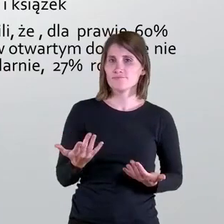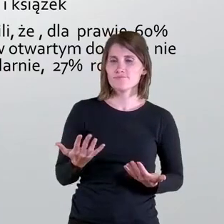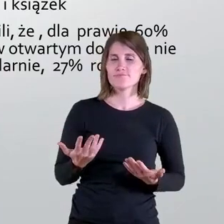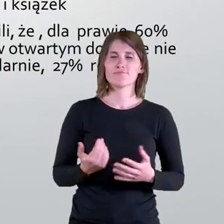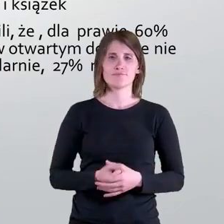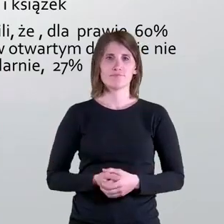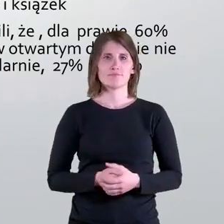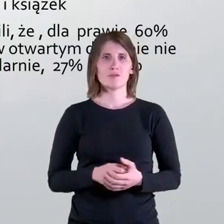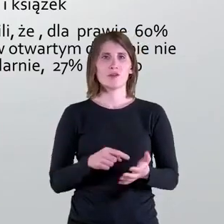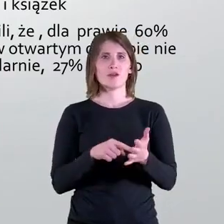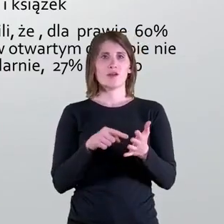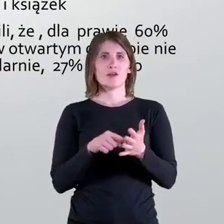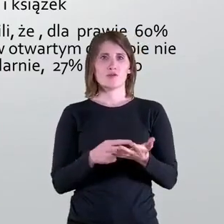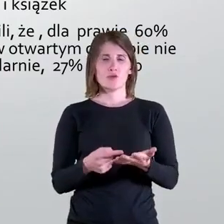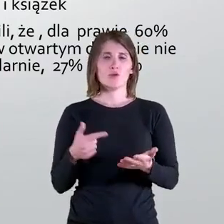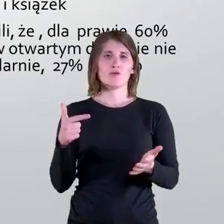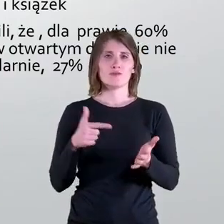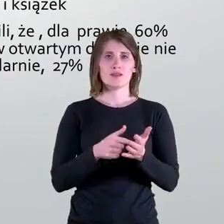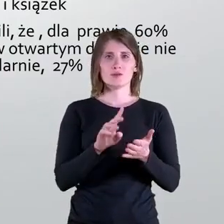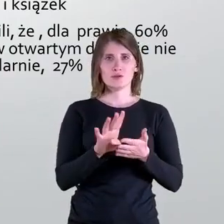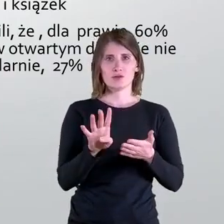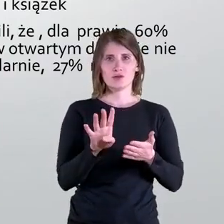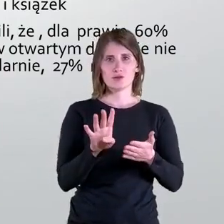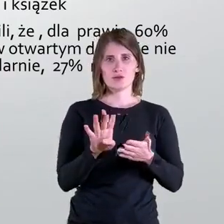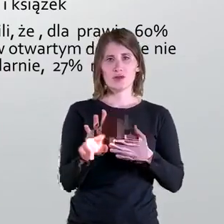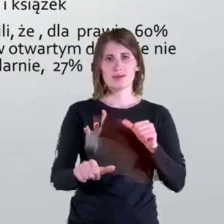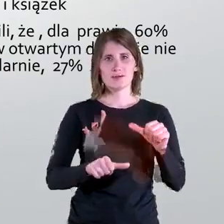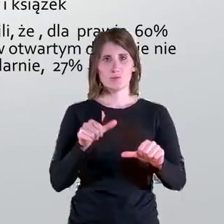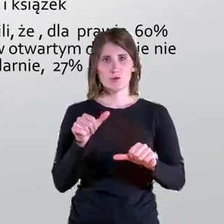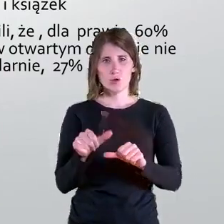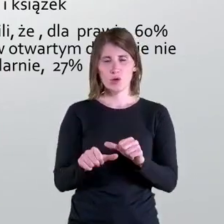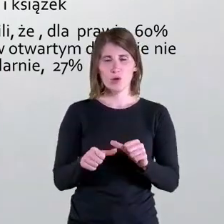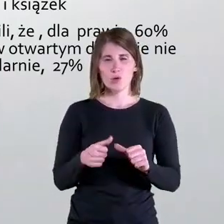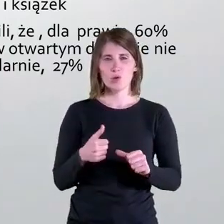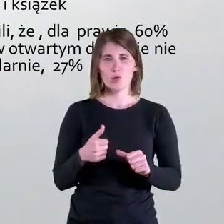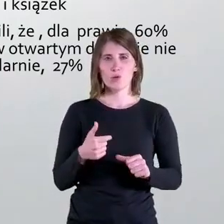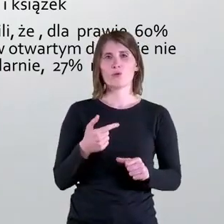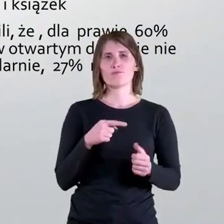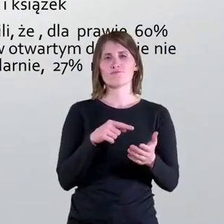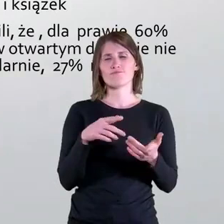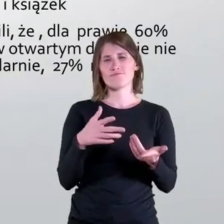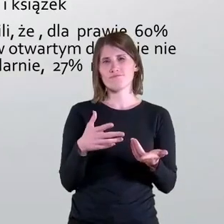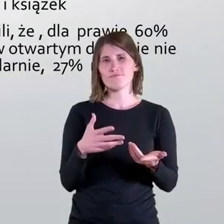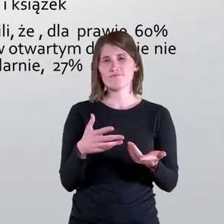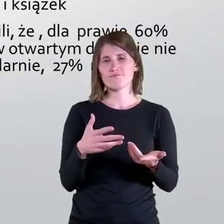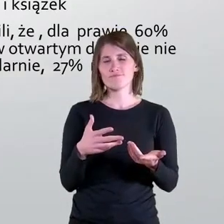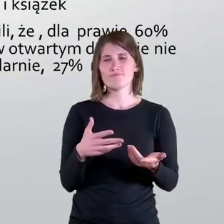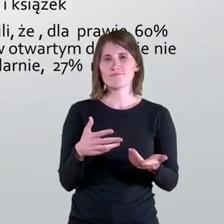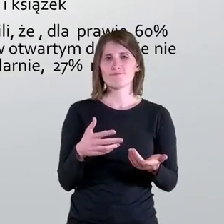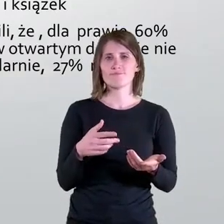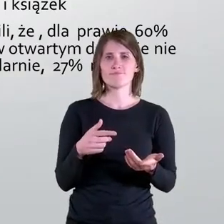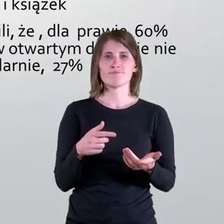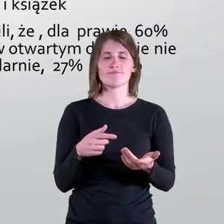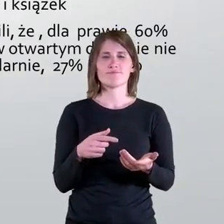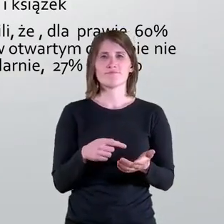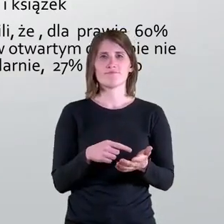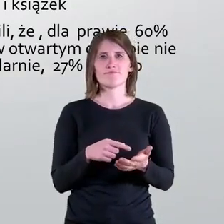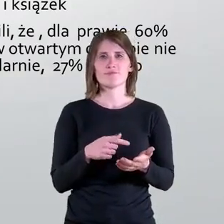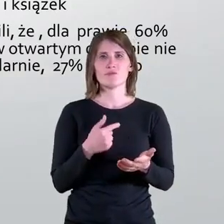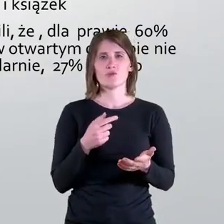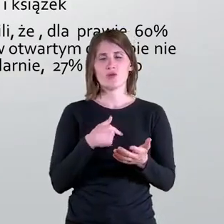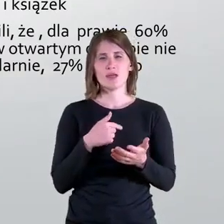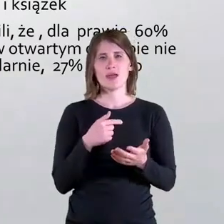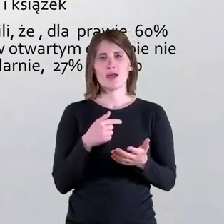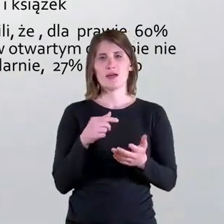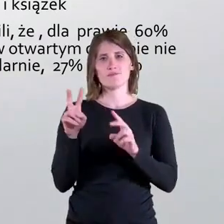tutaj właśnie na ten stan 2014 roku mamy tutaj pozwolę sobie